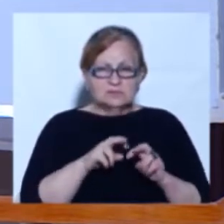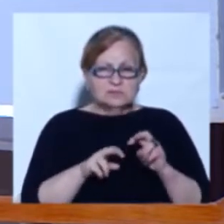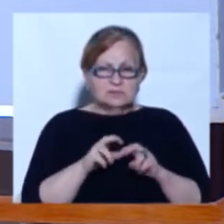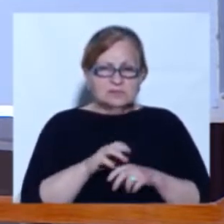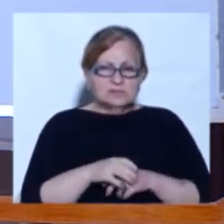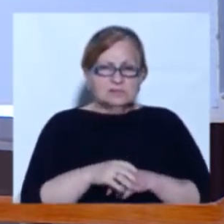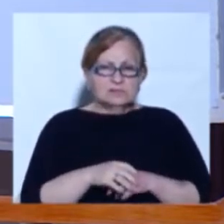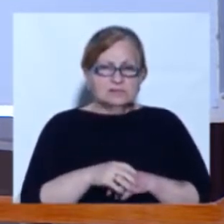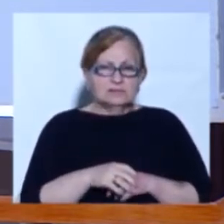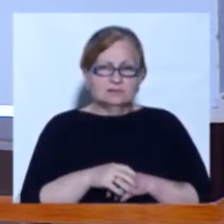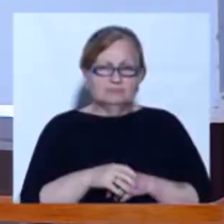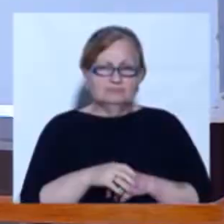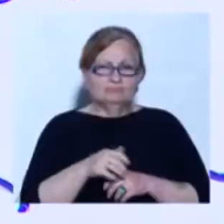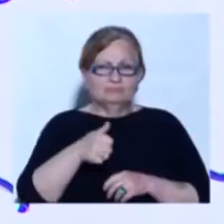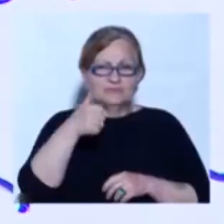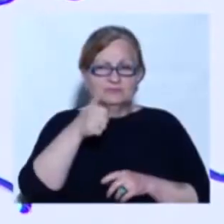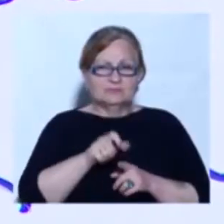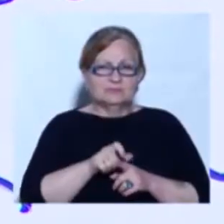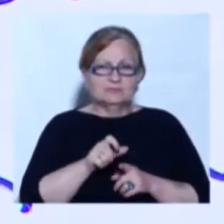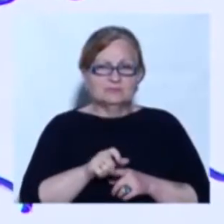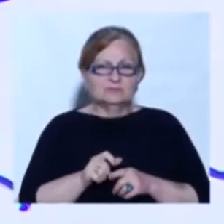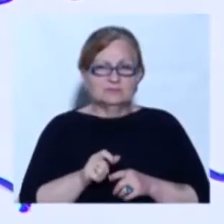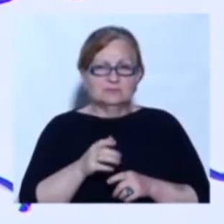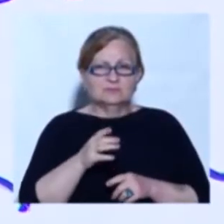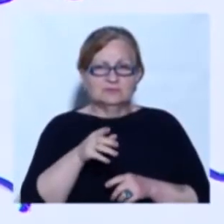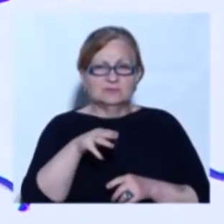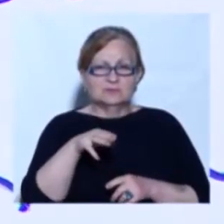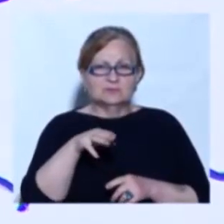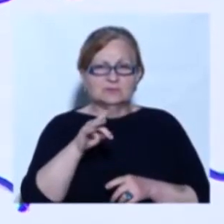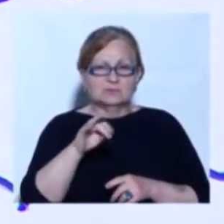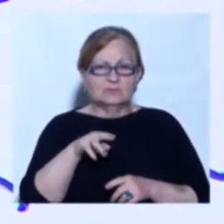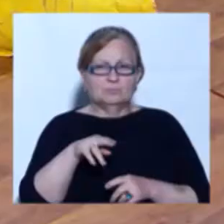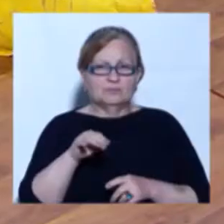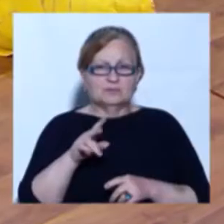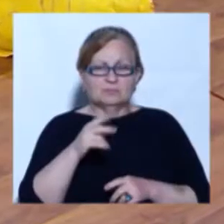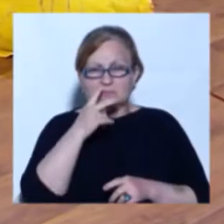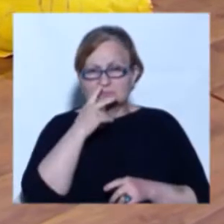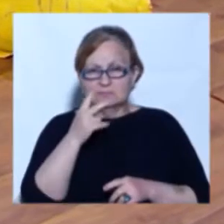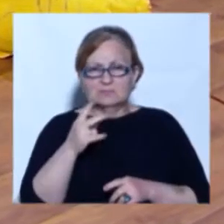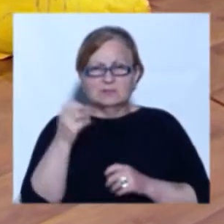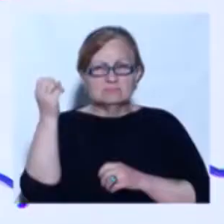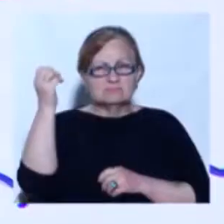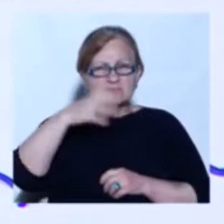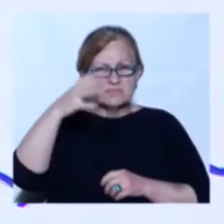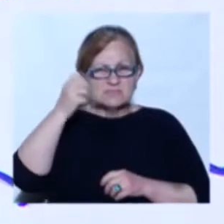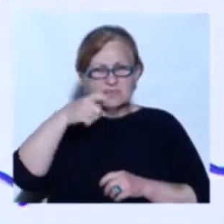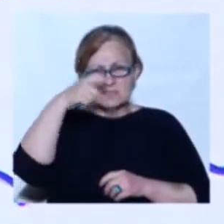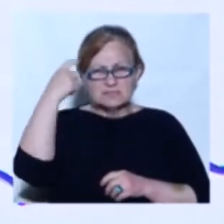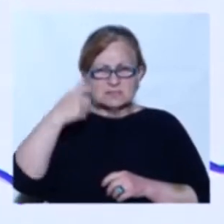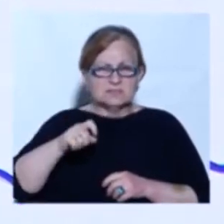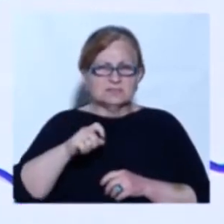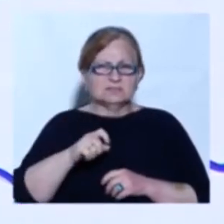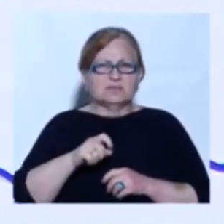დავაკვირდეთ. აი პირველივე სიტყვა არის ტროპიკები ჩემს ბარათზე და აქ თუ ხედავ მზე, ჩახჩახებს